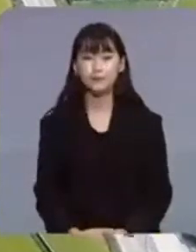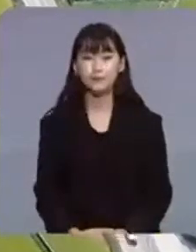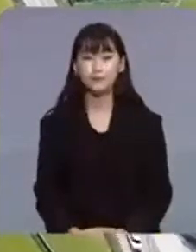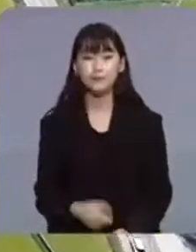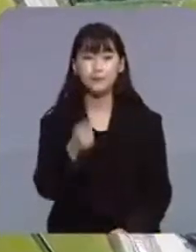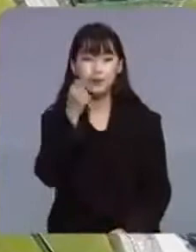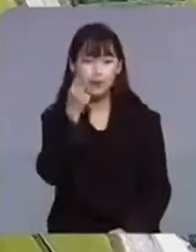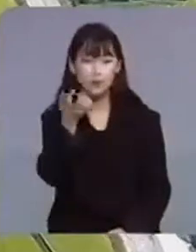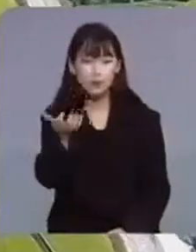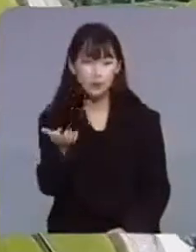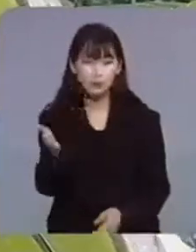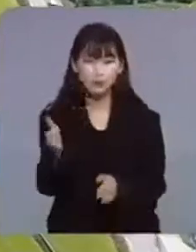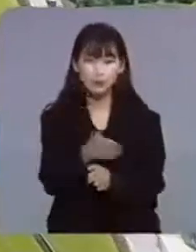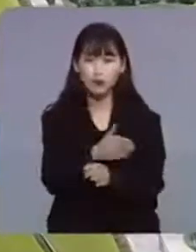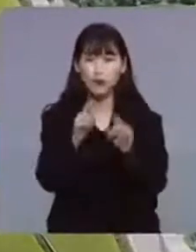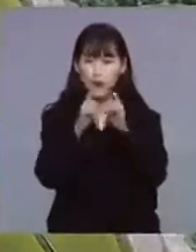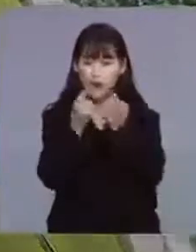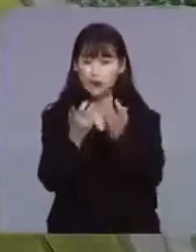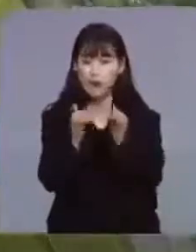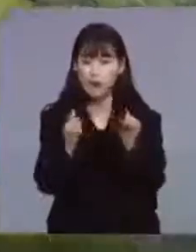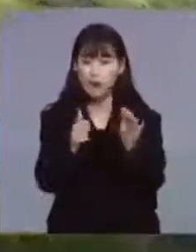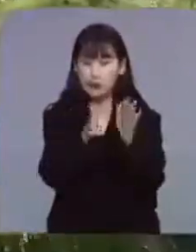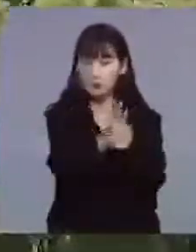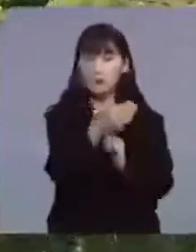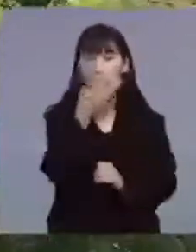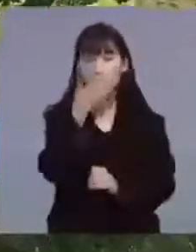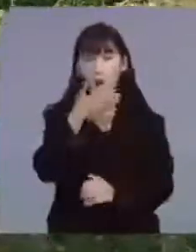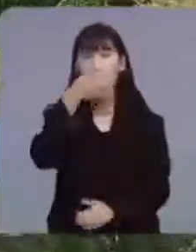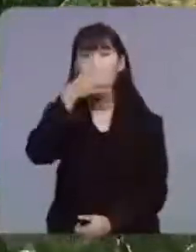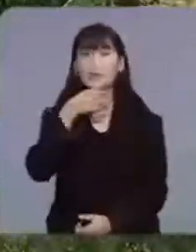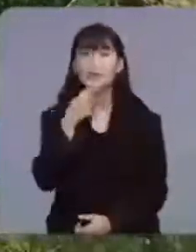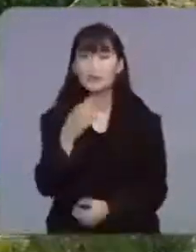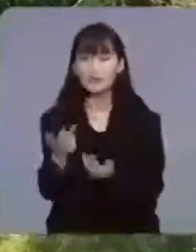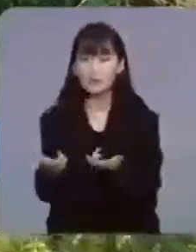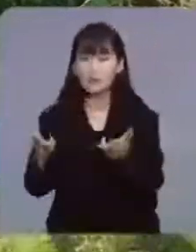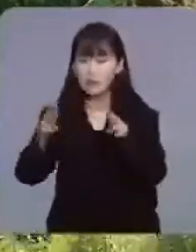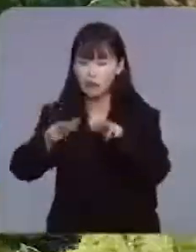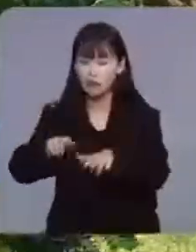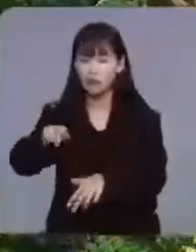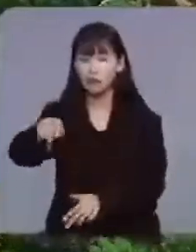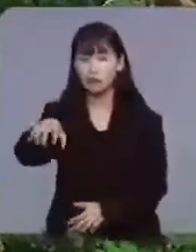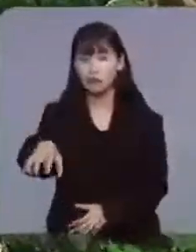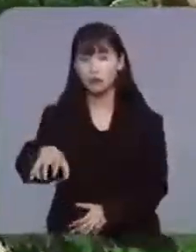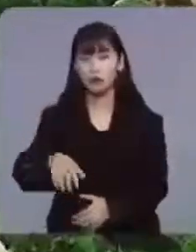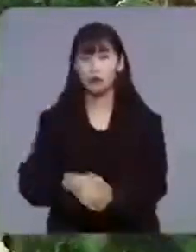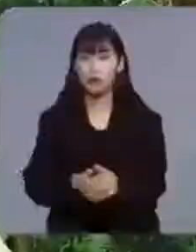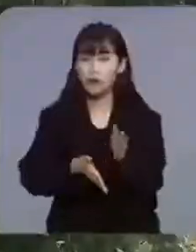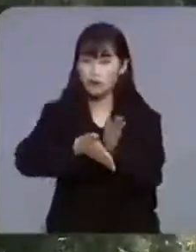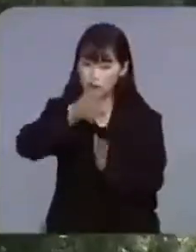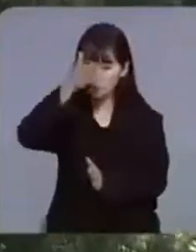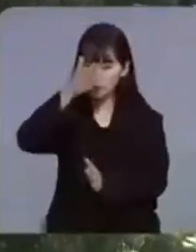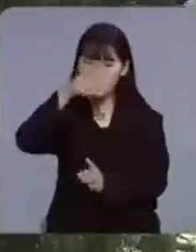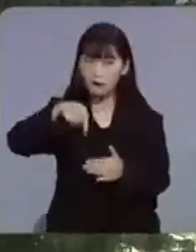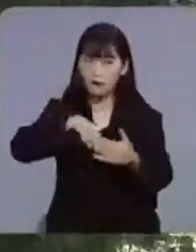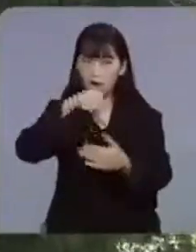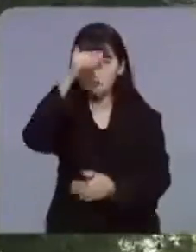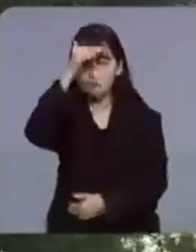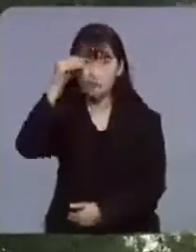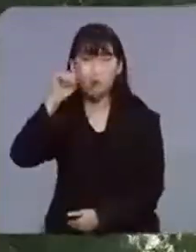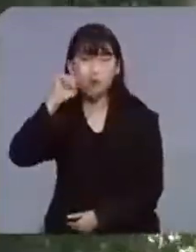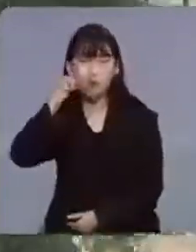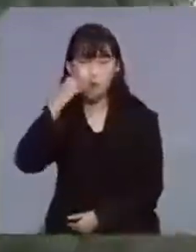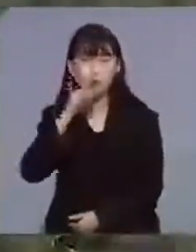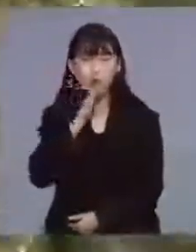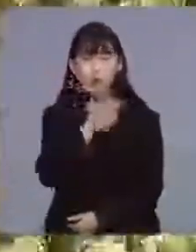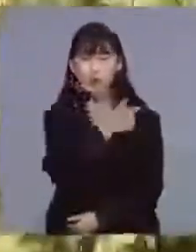한 달 전부터 일반인의 출입이 가능해진 익산의 한 정원입니다. 도시에서는 좀처럼 구경하기 어려운 울창한